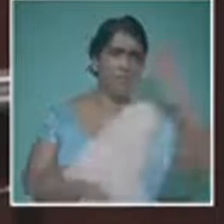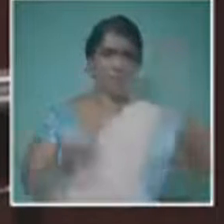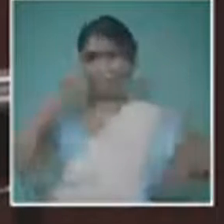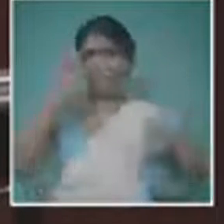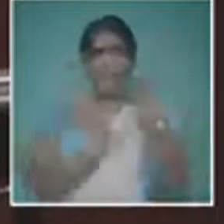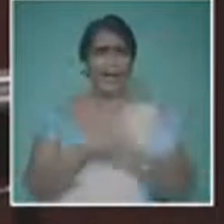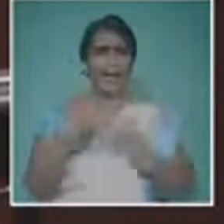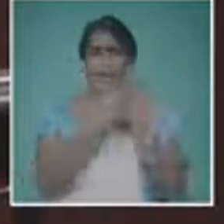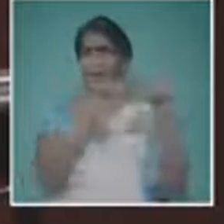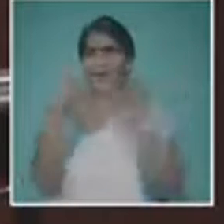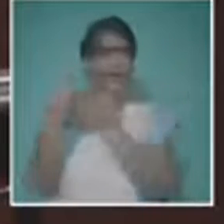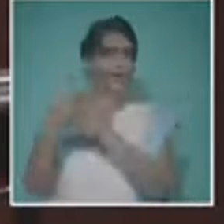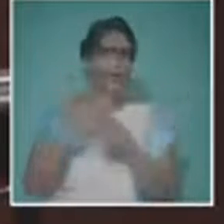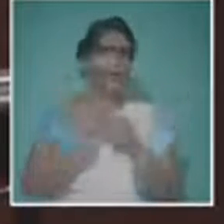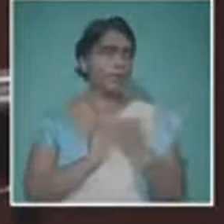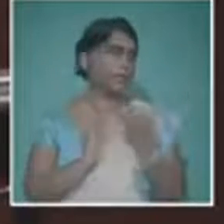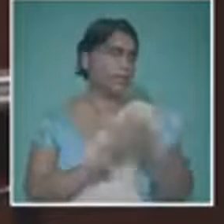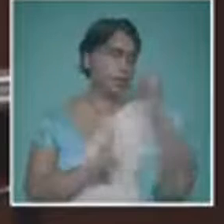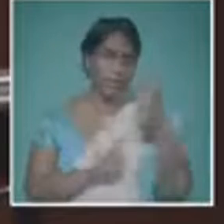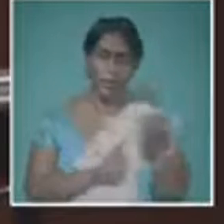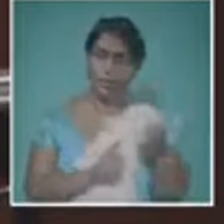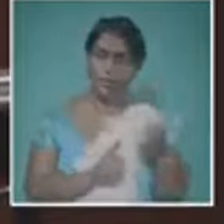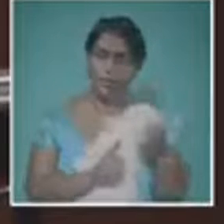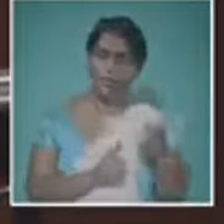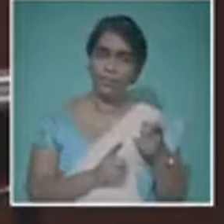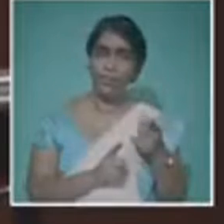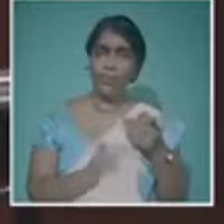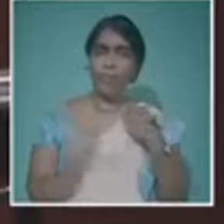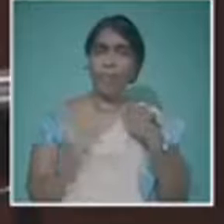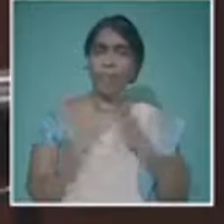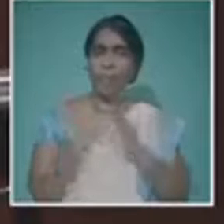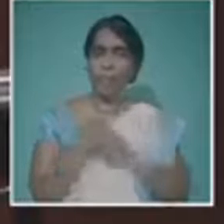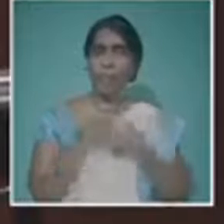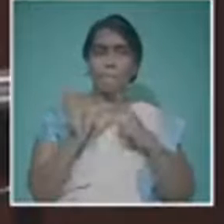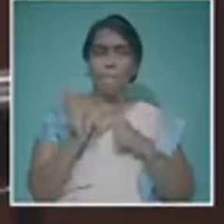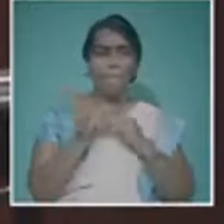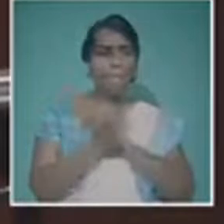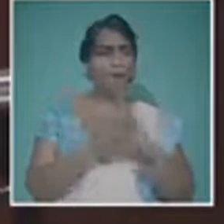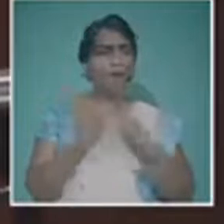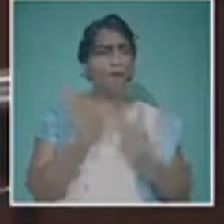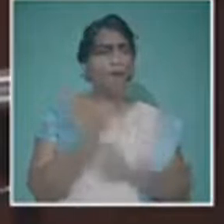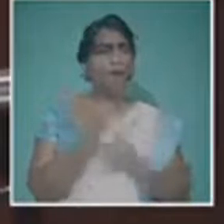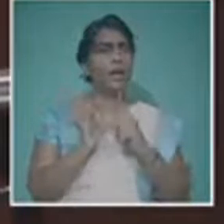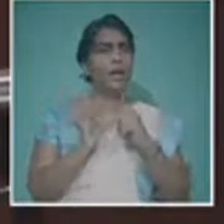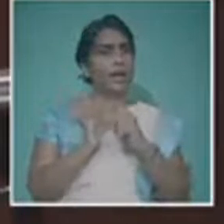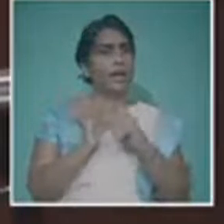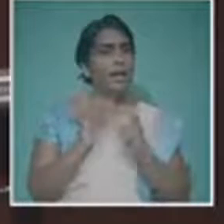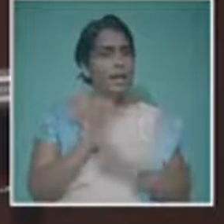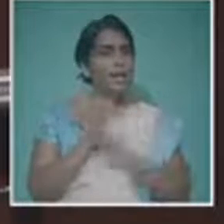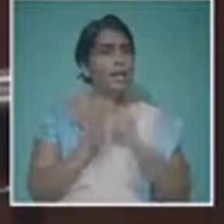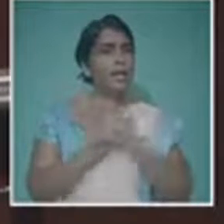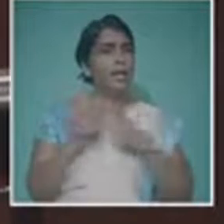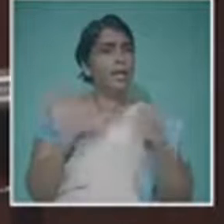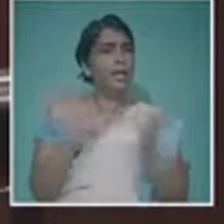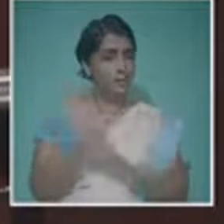அங்கே அந்த மகாலிங்கம் தயாபரன் என்பவர், அவர்தான் இந்த நில ஆக்கிரமிப்பை செய்து